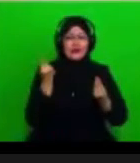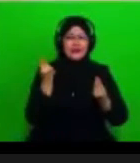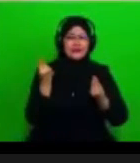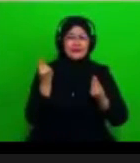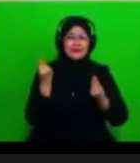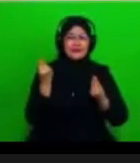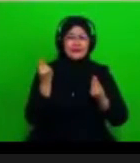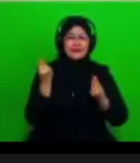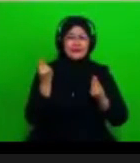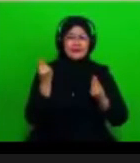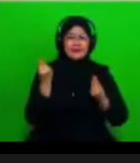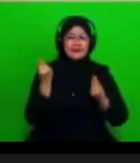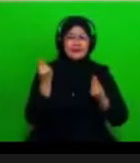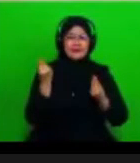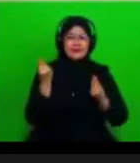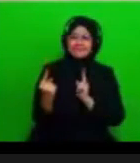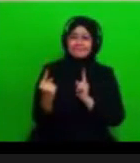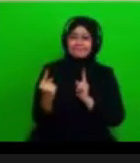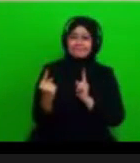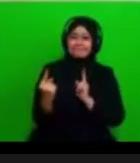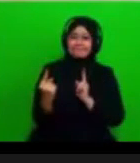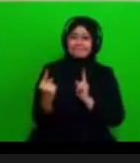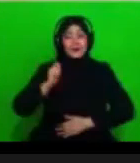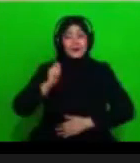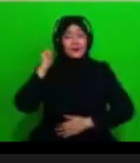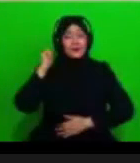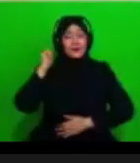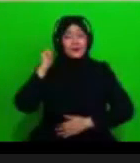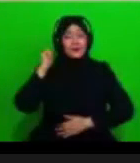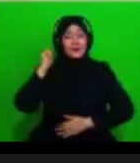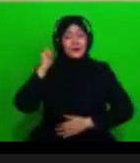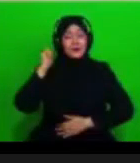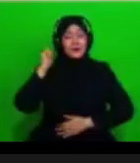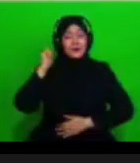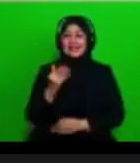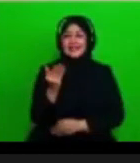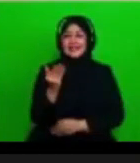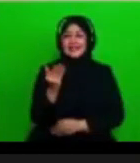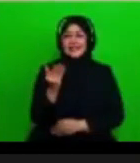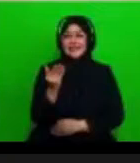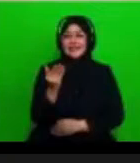diri bergabung bersama kita semua. Tentunya. Untuk itu, Ibu Erni, kami persilakan.